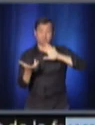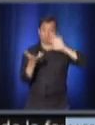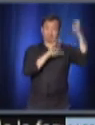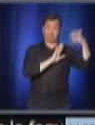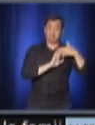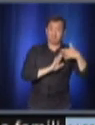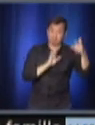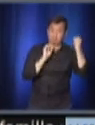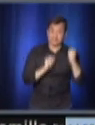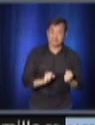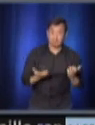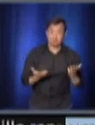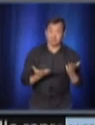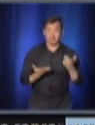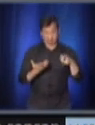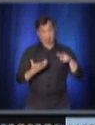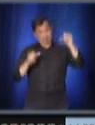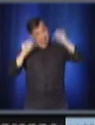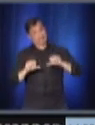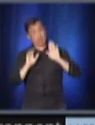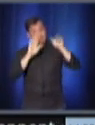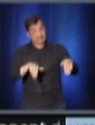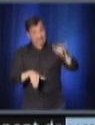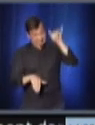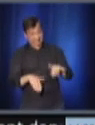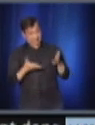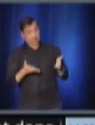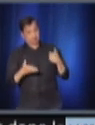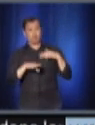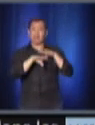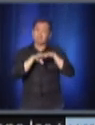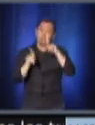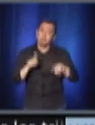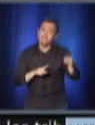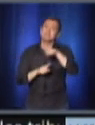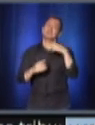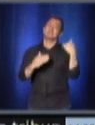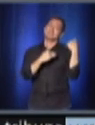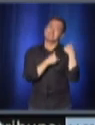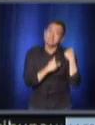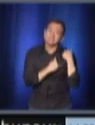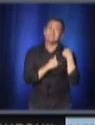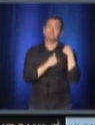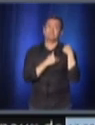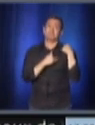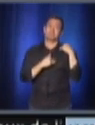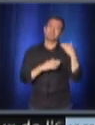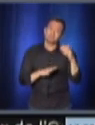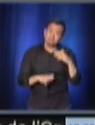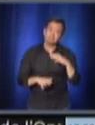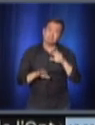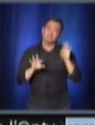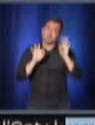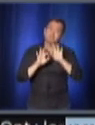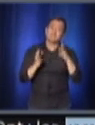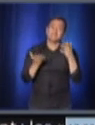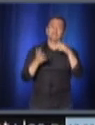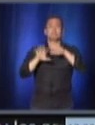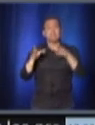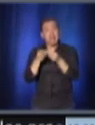doivent y penser aussi. C'est pour ça qu'on appelle à la responsabilité de la population. Donc, vous pourriez fermer des piscines et des plages aussi? Ben, écoutez,